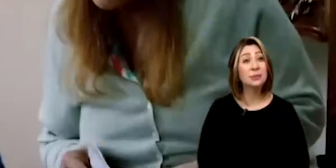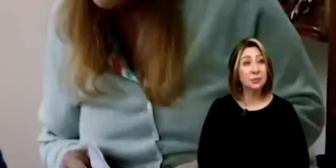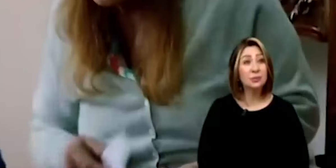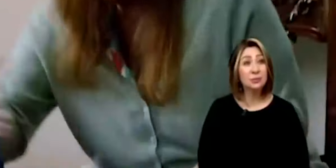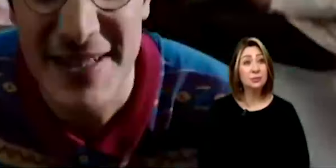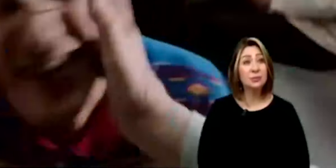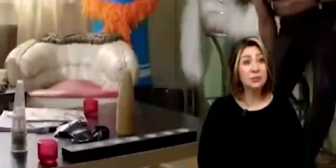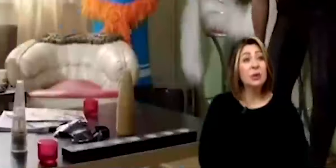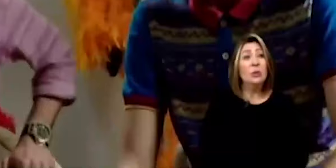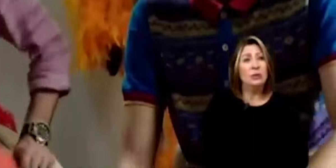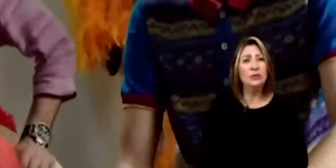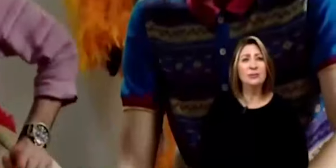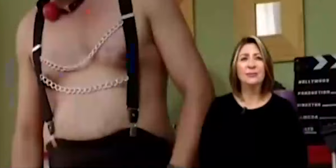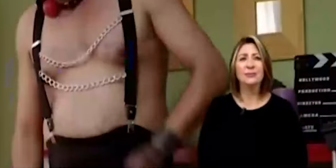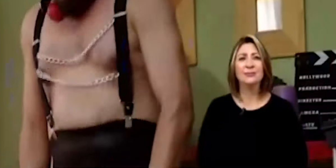Oğlunum teyzeciğim.